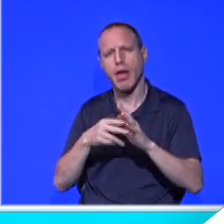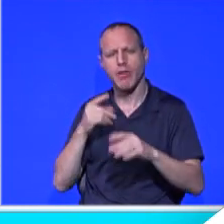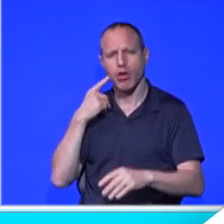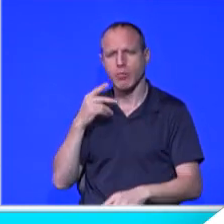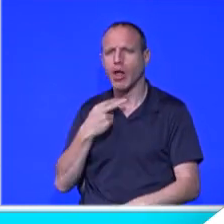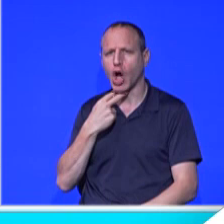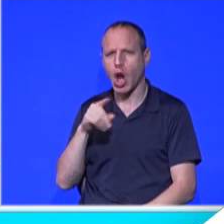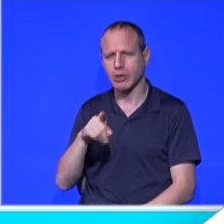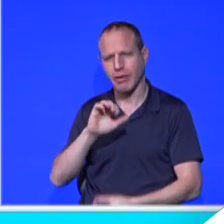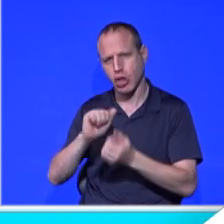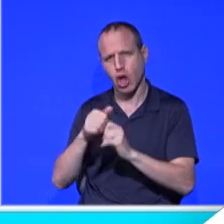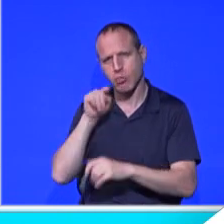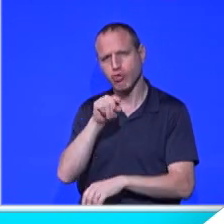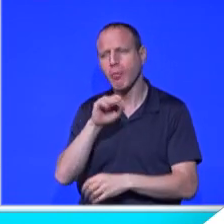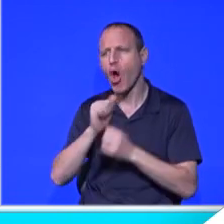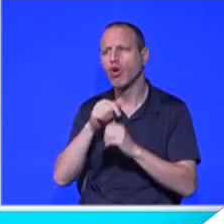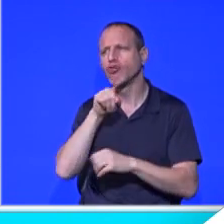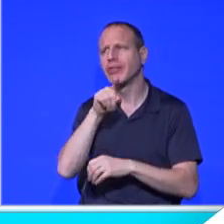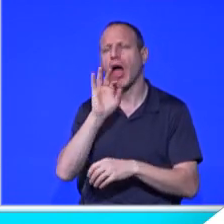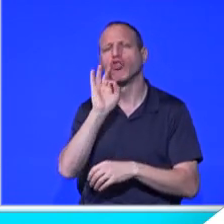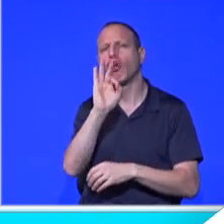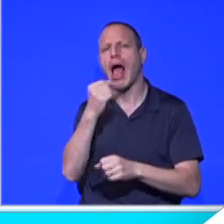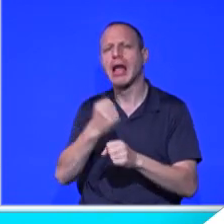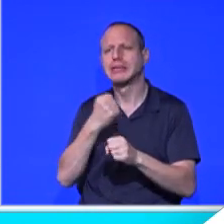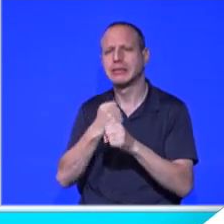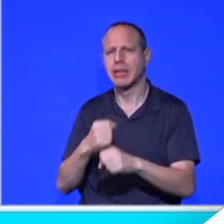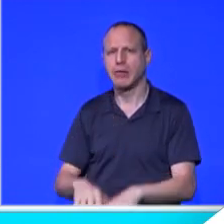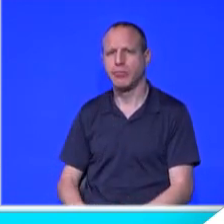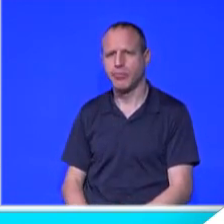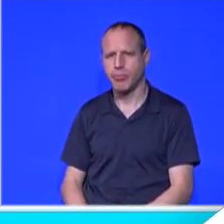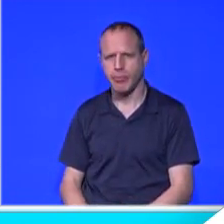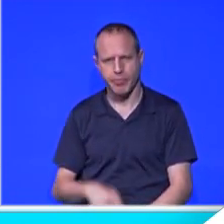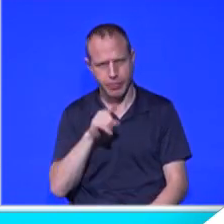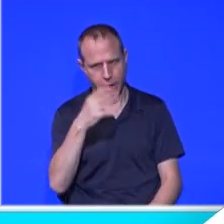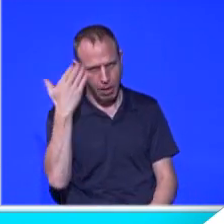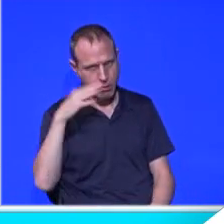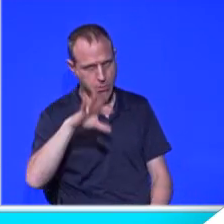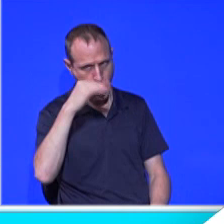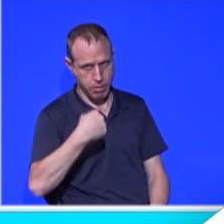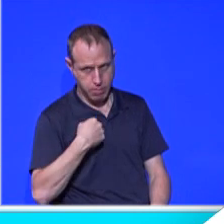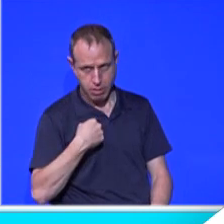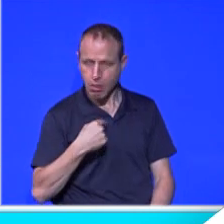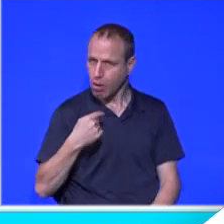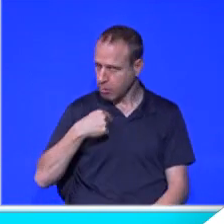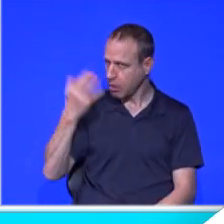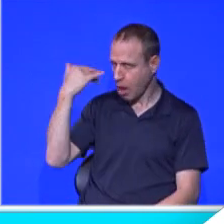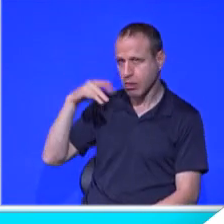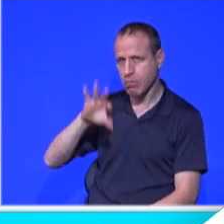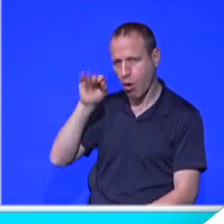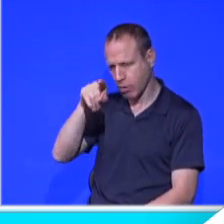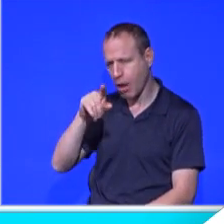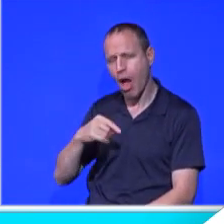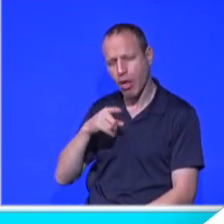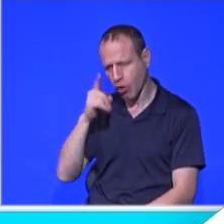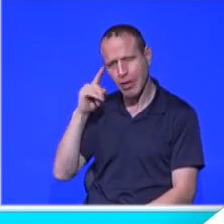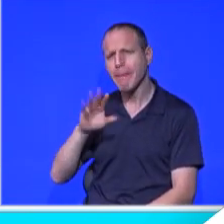הקול הזה ולשנות את זה משם, או שאתה את שלך עשית? את היית מצביעה לי? אני הייתי מצביעה לך, אתה יודע מה דעתי